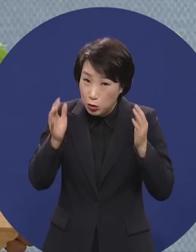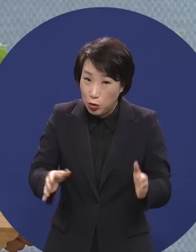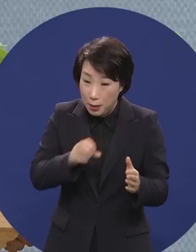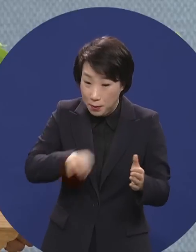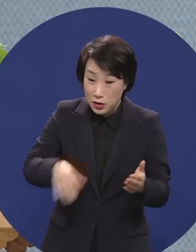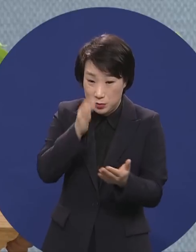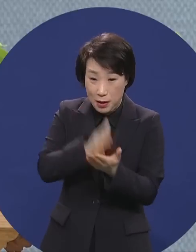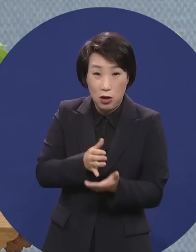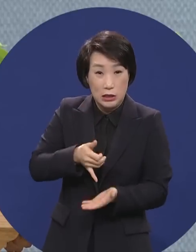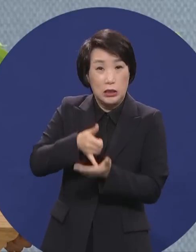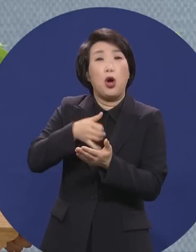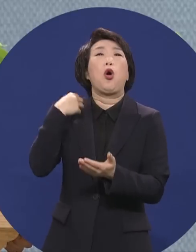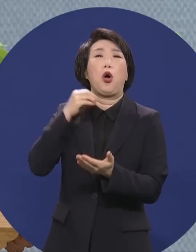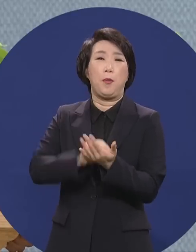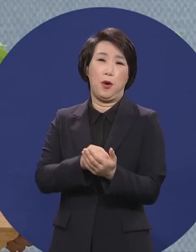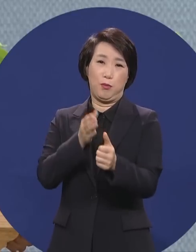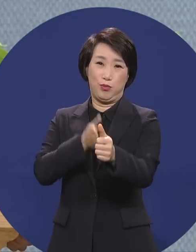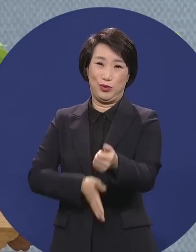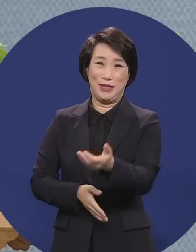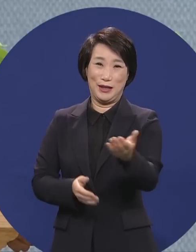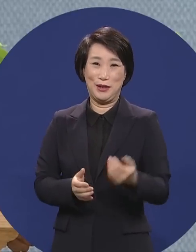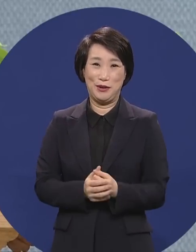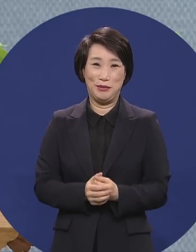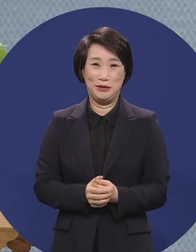말고 인격이 회복되기를 원합니다.